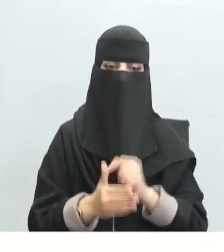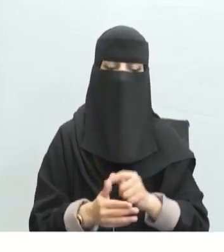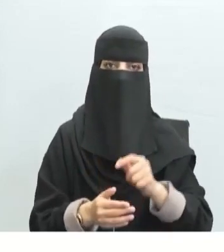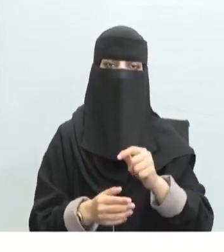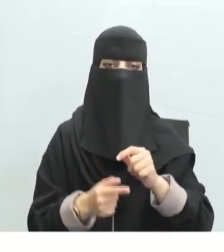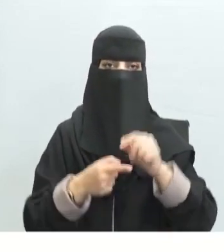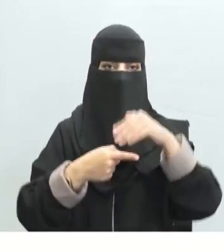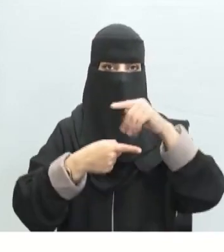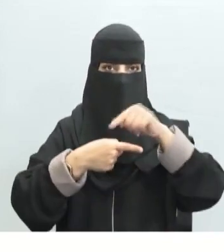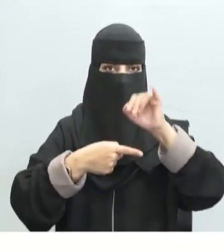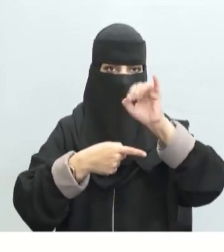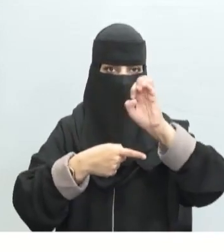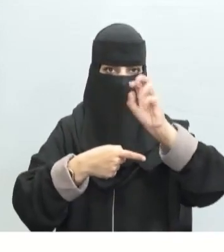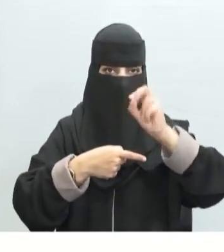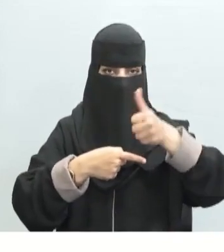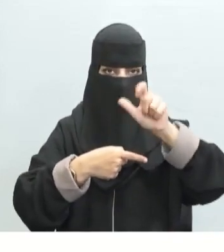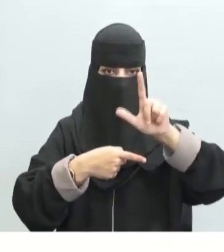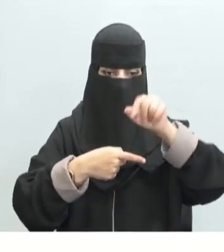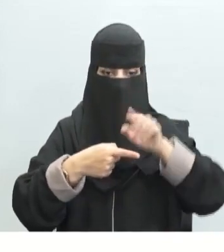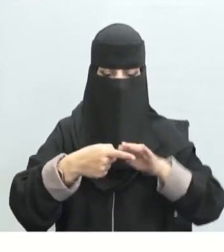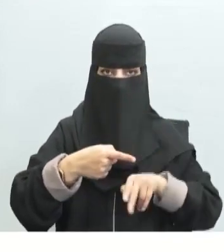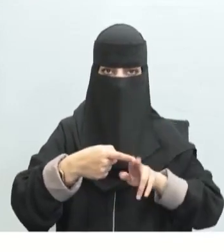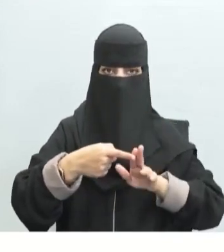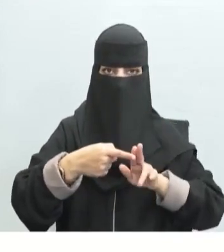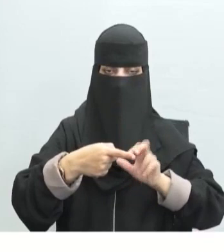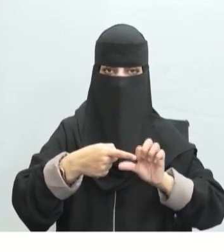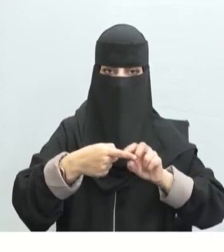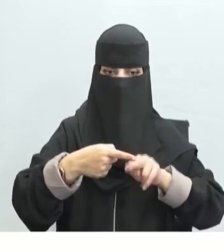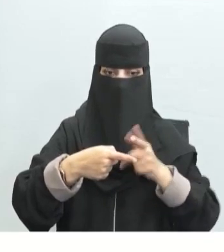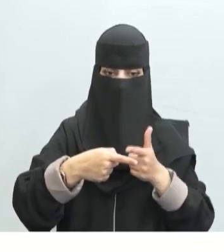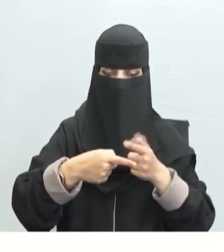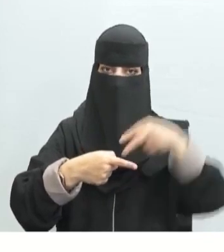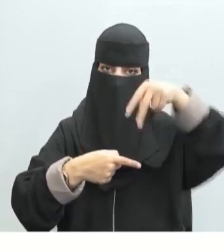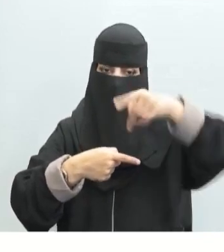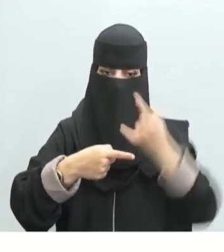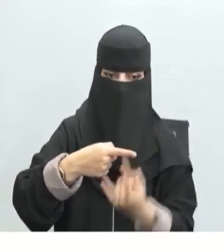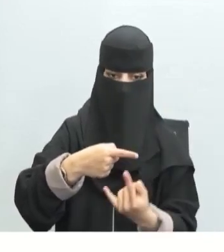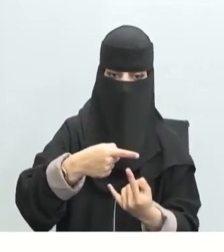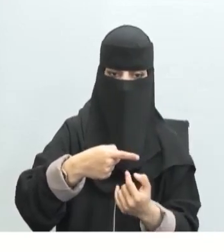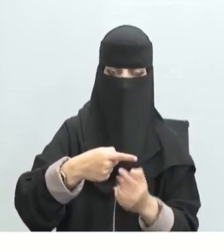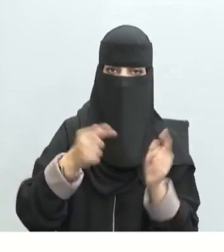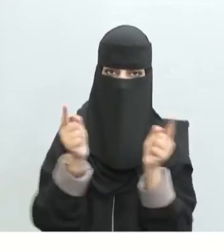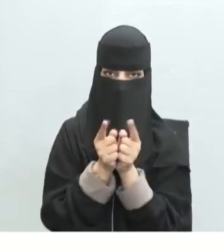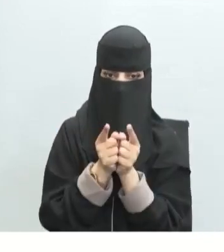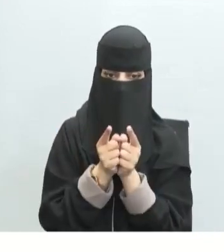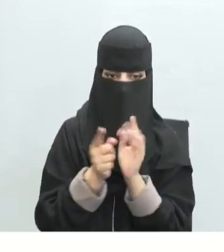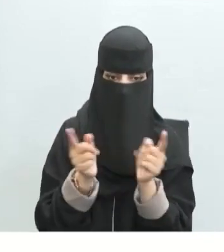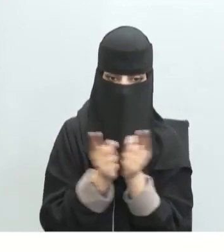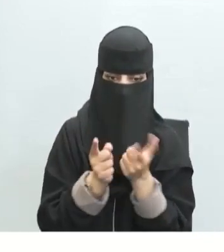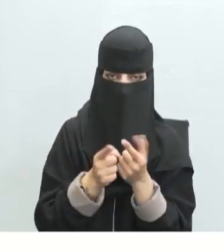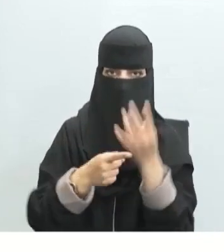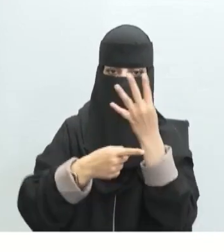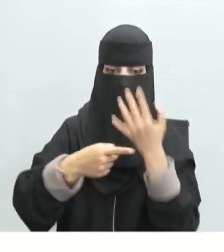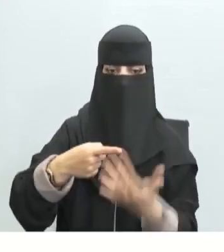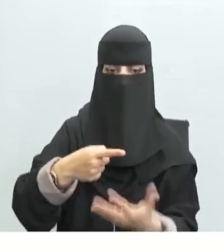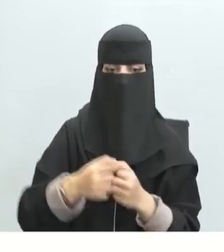هو بيكون 8 على 10 وبعد التبسيط بصير عه على خم بعد التبسيط بيكون 4